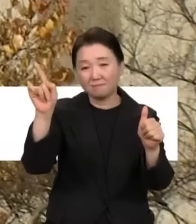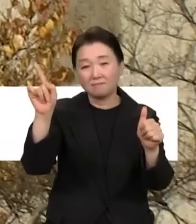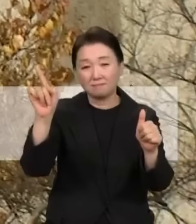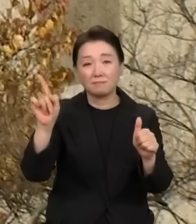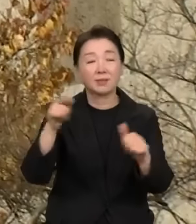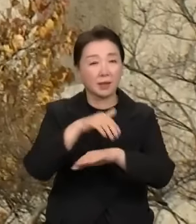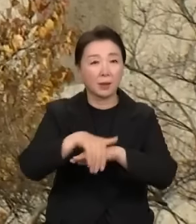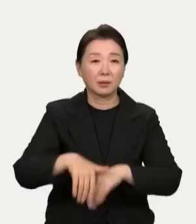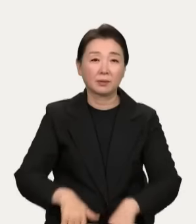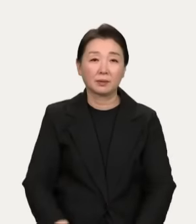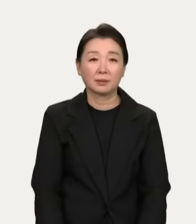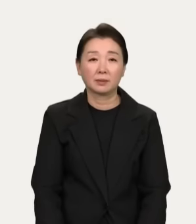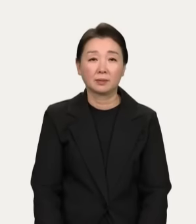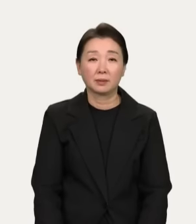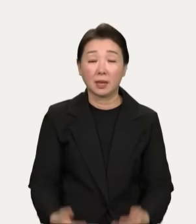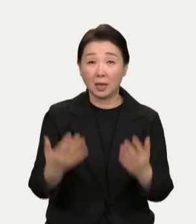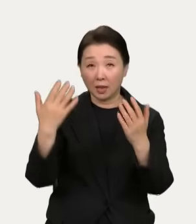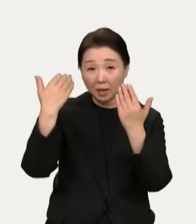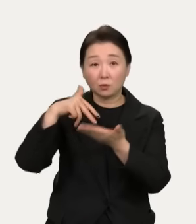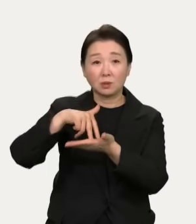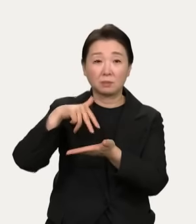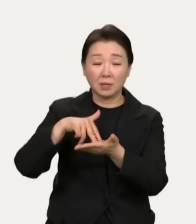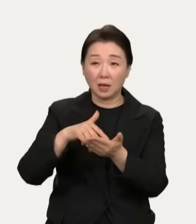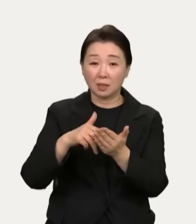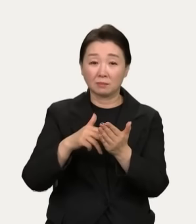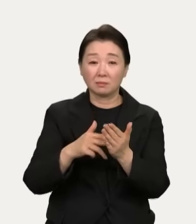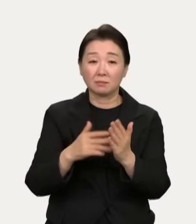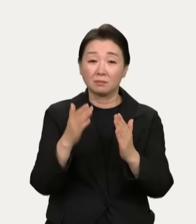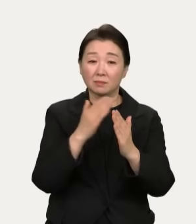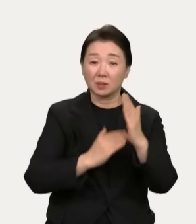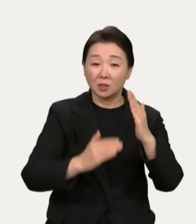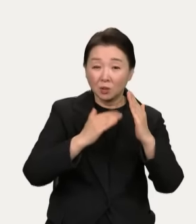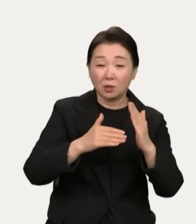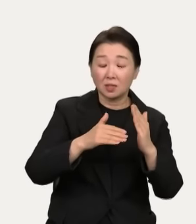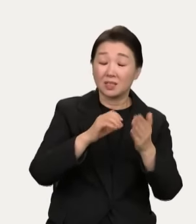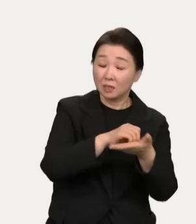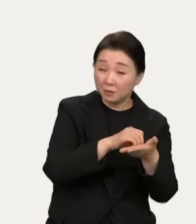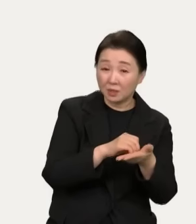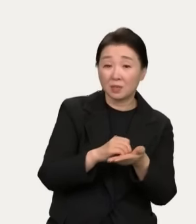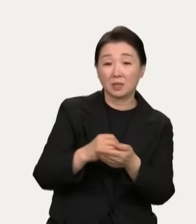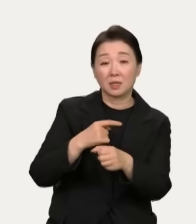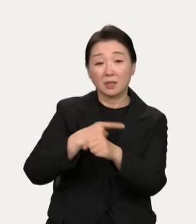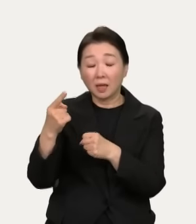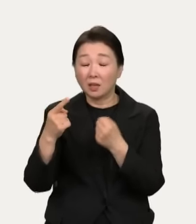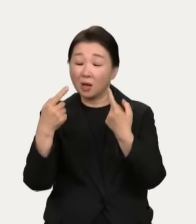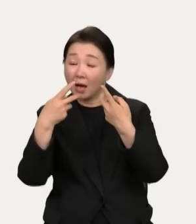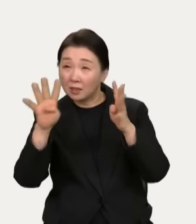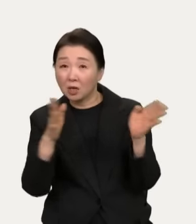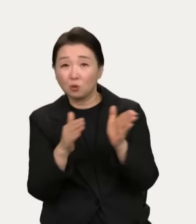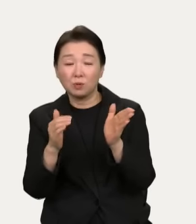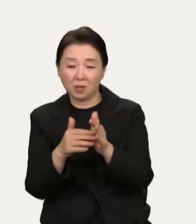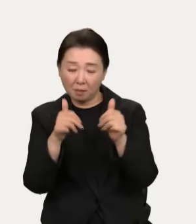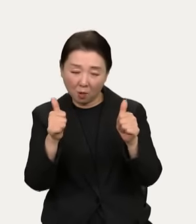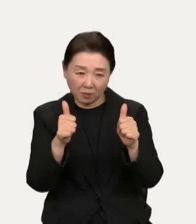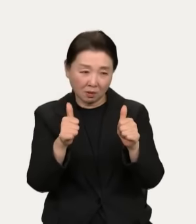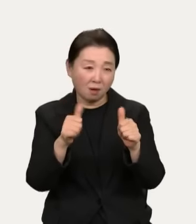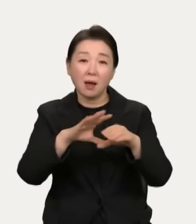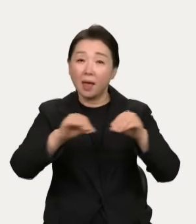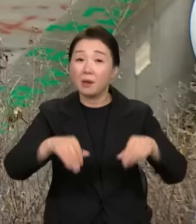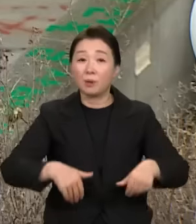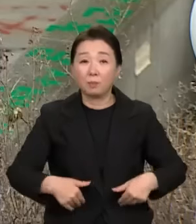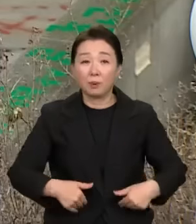내기로 했습니다. 학교 측은 정시 입시와 내년도 학사 준비 등을 위해 법적 대응이 필요하다고 판단했다고